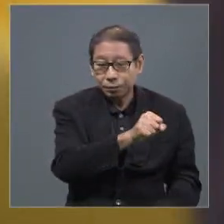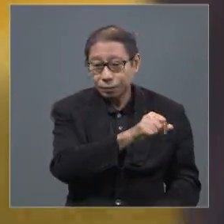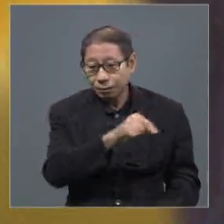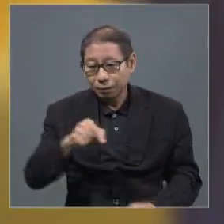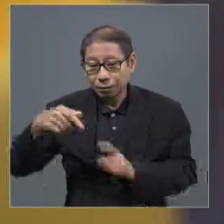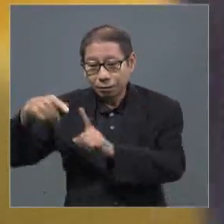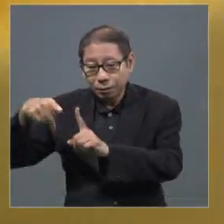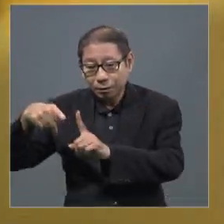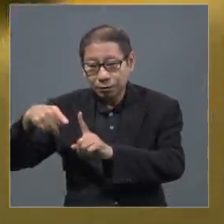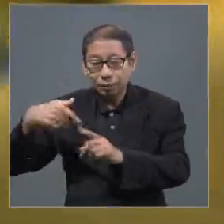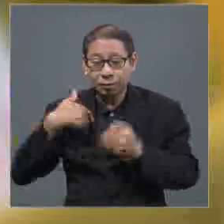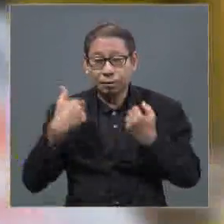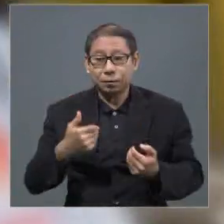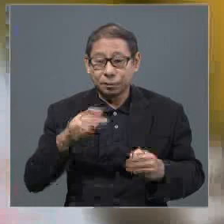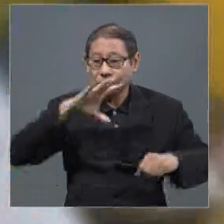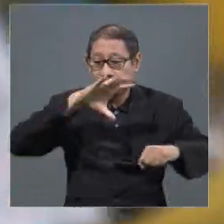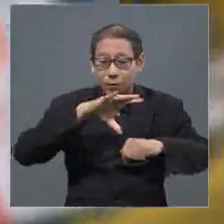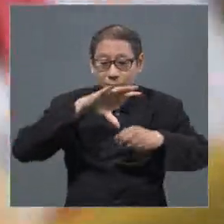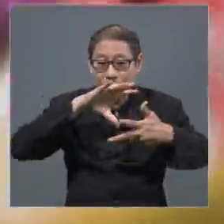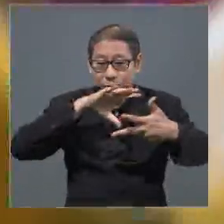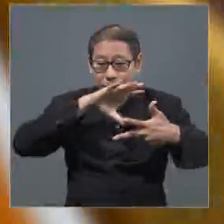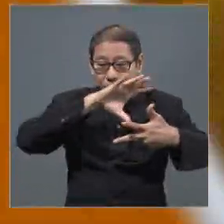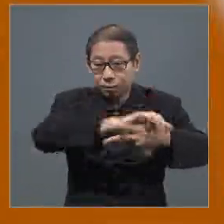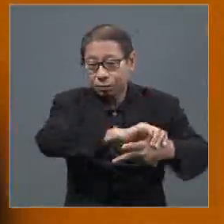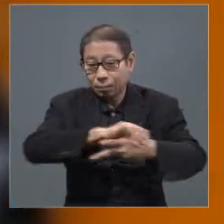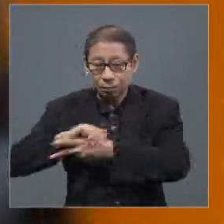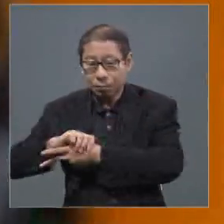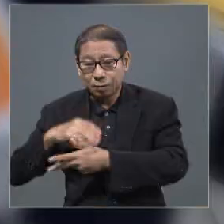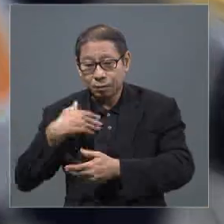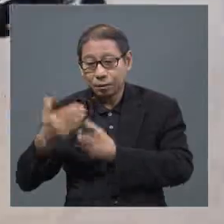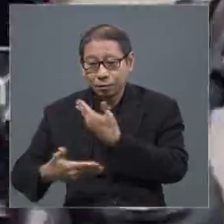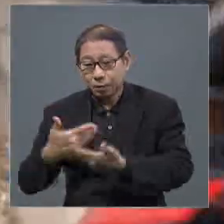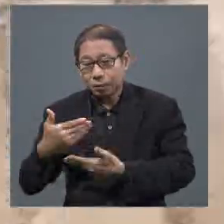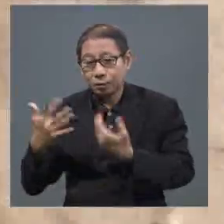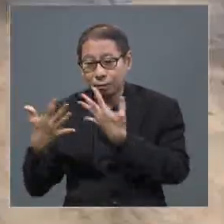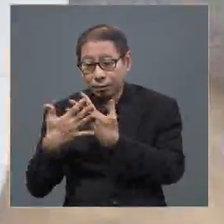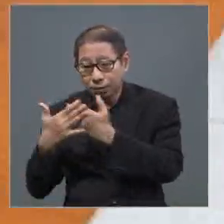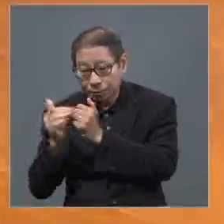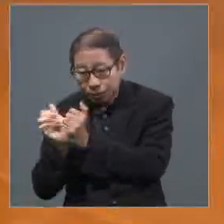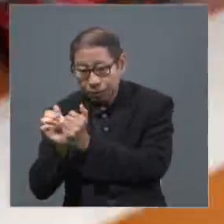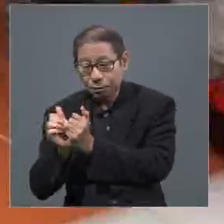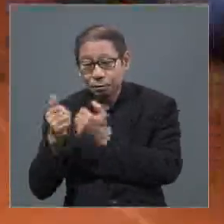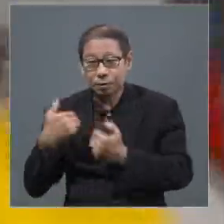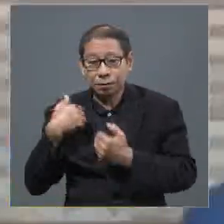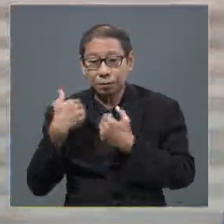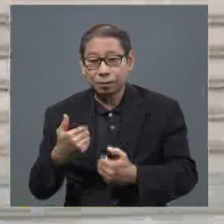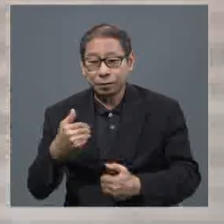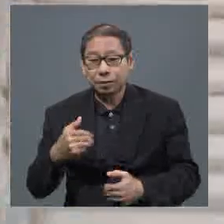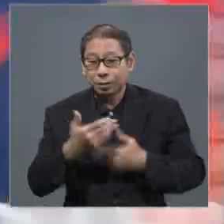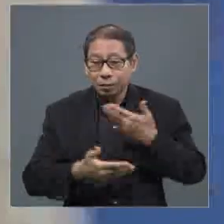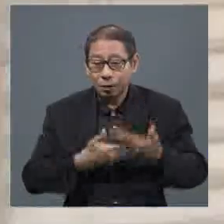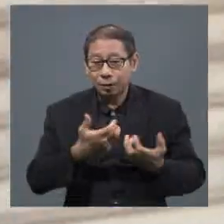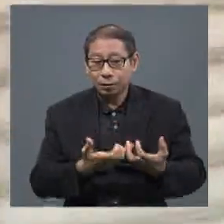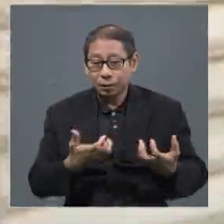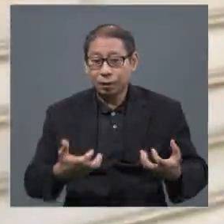บาทก็เลยมีการควบคุมตัวทั้ง3คนนะครับแจ้งข้อหาครอบครองบุหรี่ไฟฟ้าตามพรบศุลกากรและก็ขาย